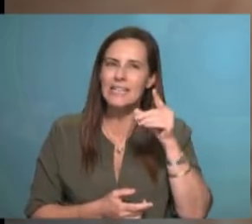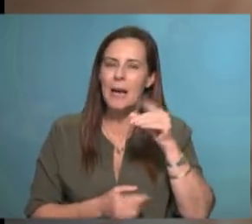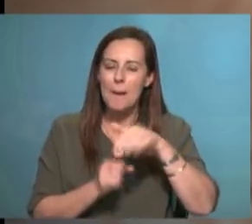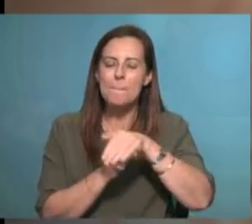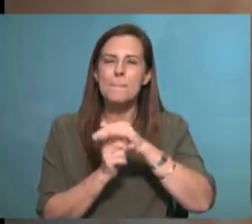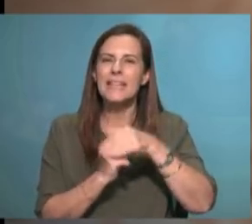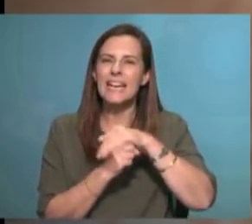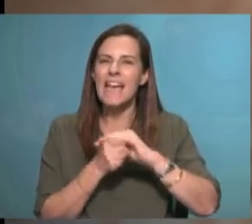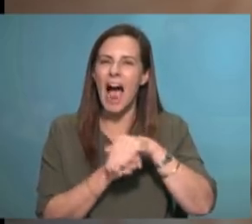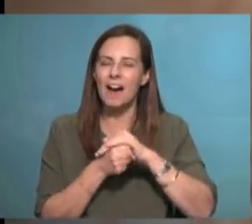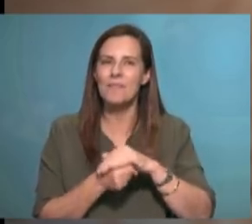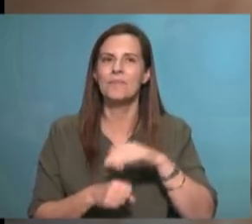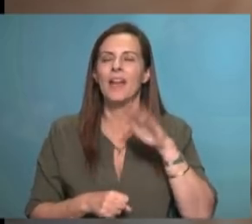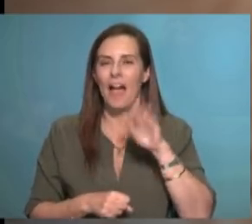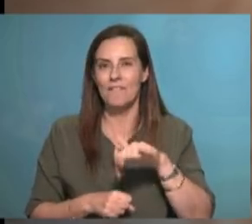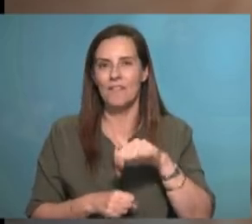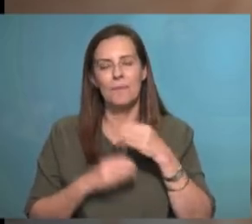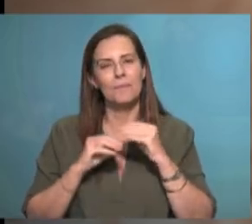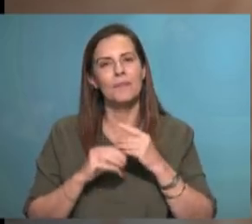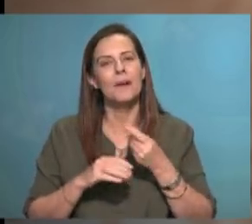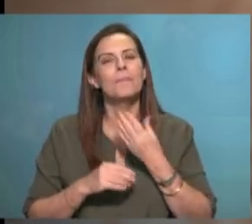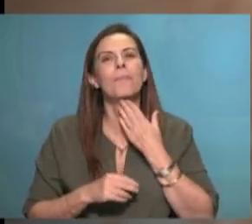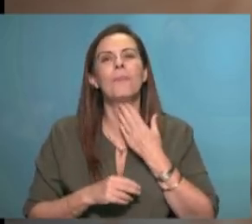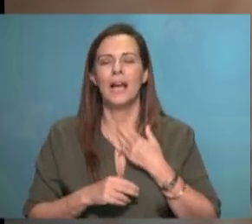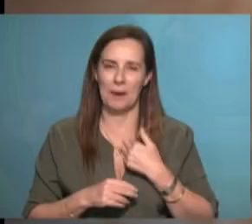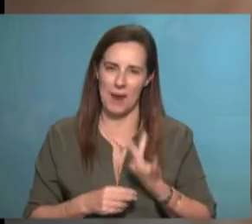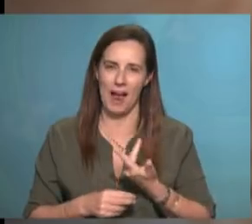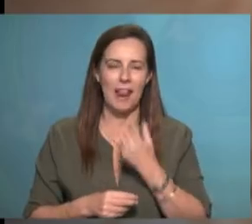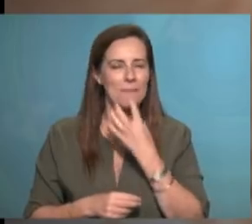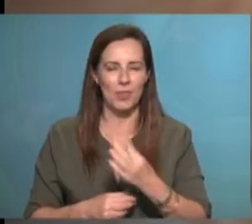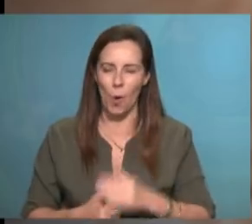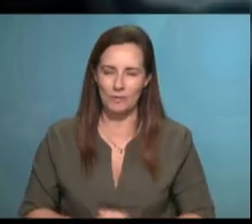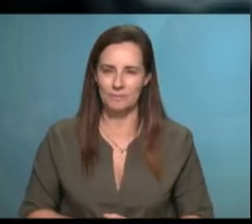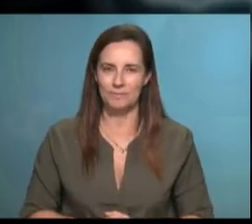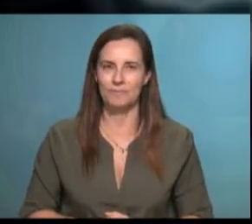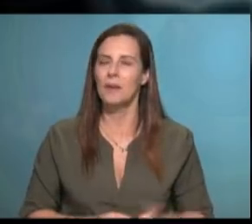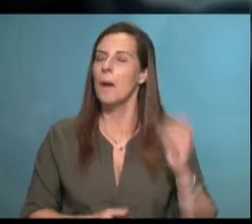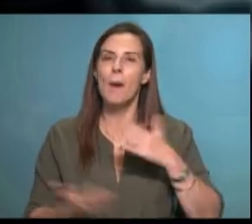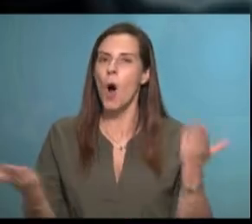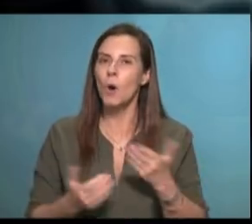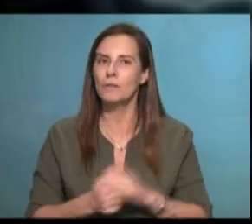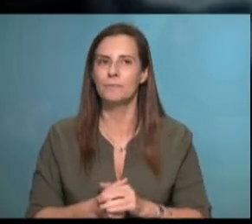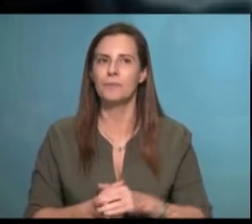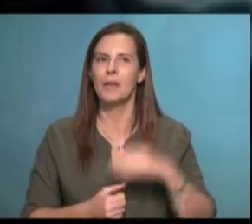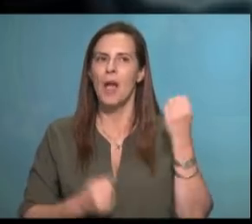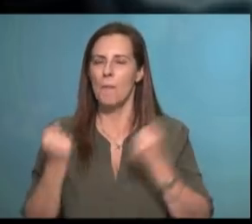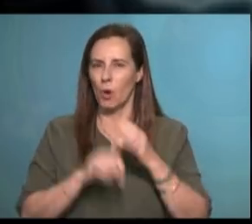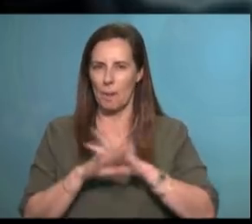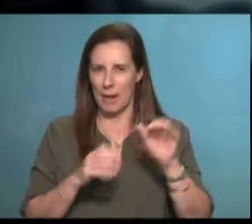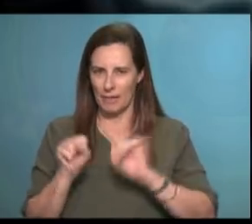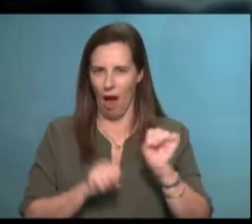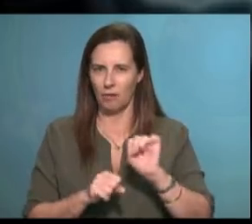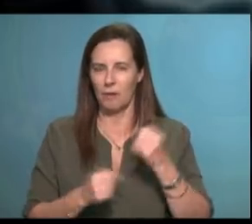הכמהין, וגם מעביר את רעיון הכמיהה למתוק. מה עוד? מכונית אוטונומית, מעטה מכונית